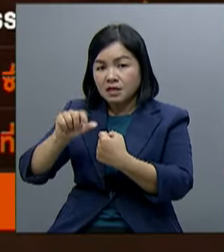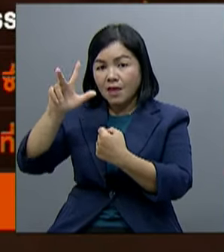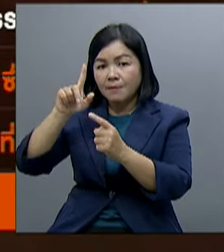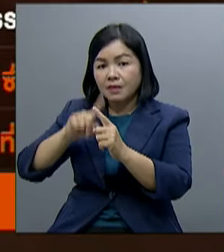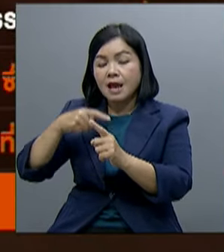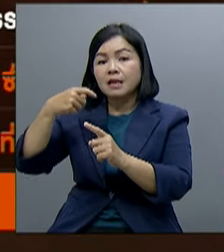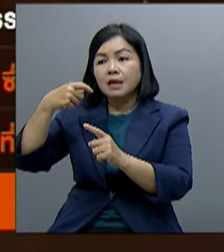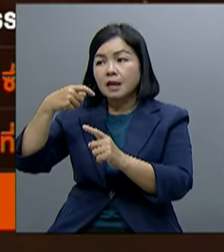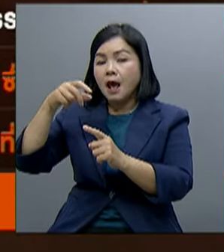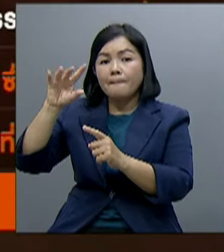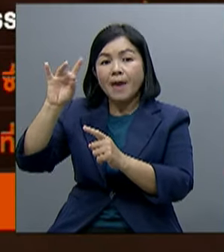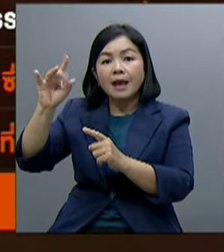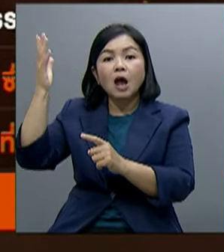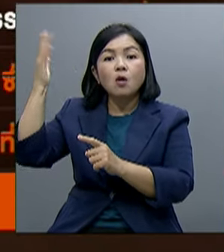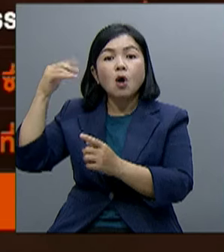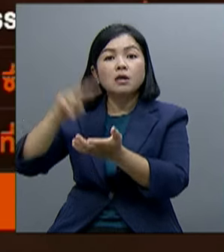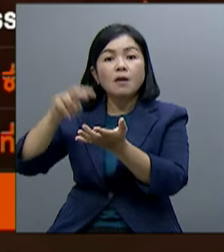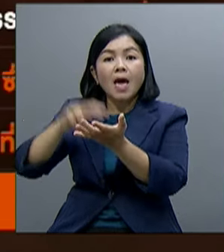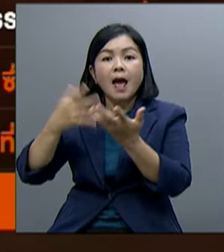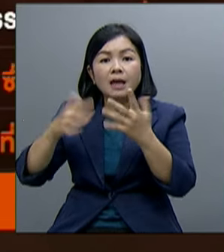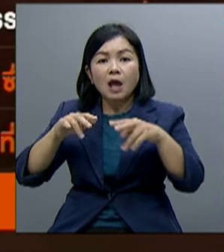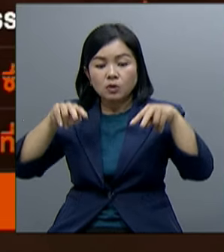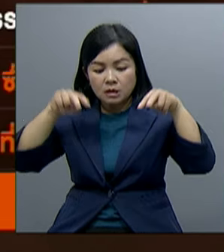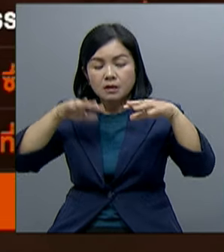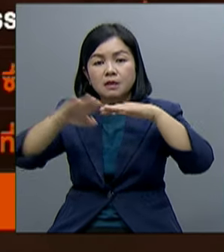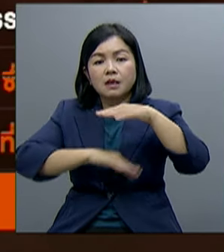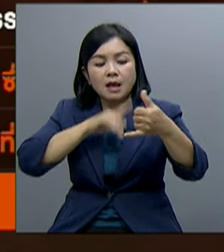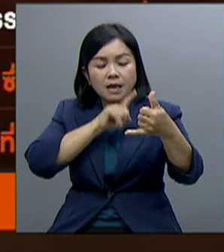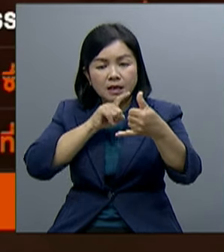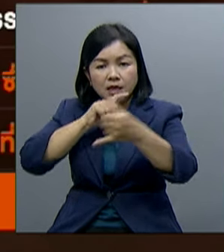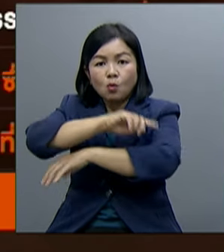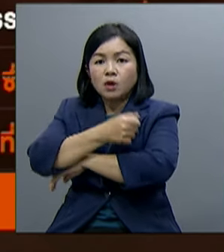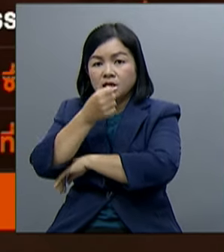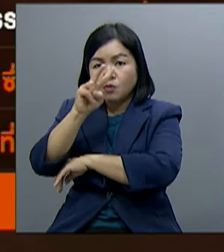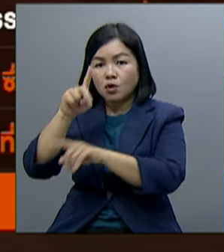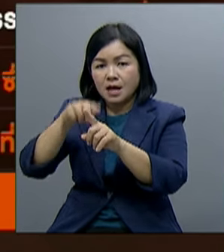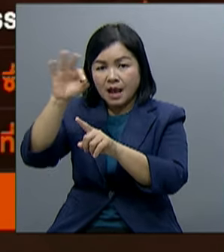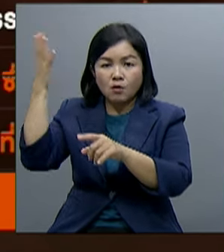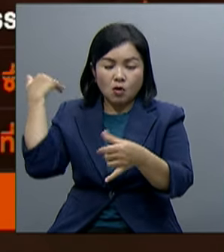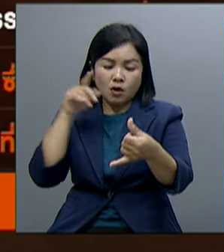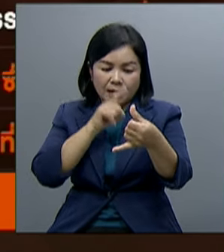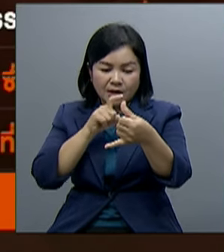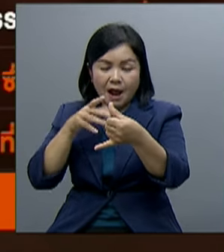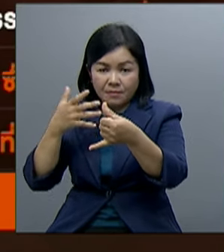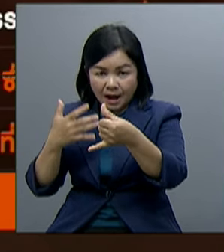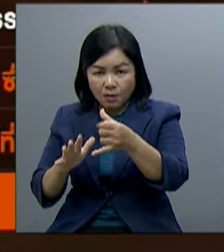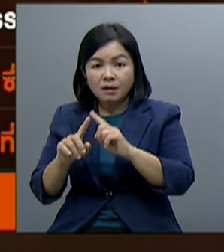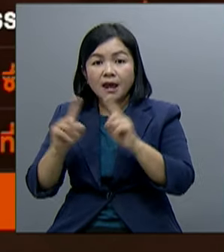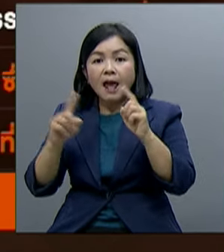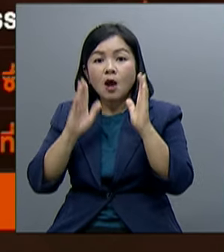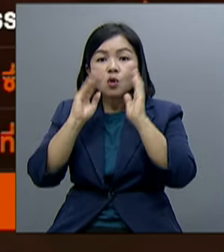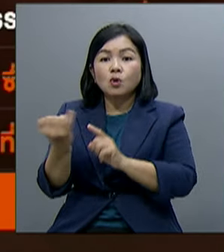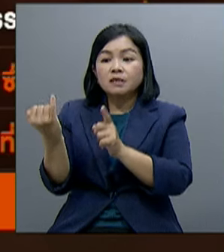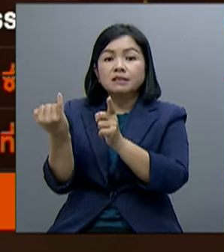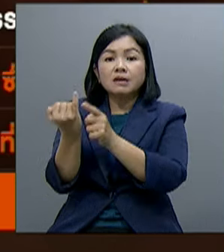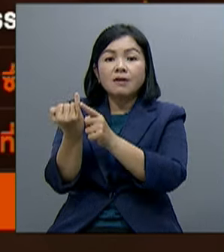ผ่านมานี่เองนะคะมีนัดสอบคำให้การครั้งแรก 12กันยายนที่ผ่านมาค่ะแต่จำเลย 7คนไม่